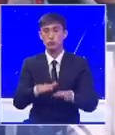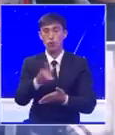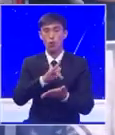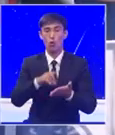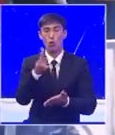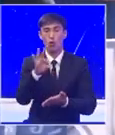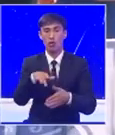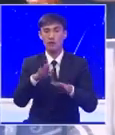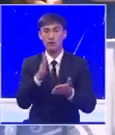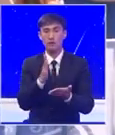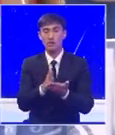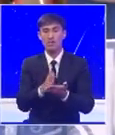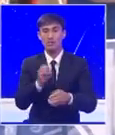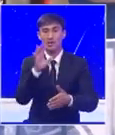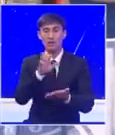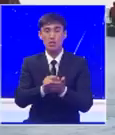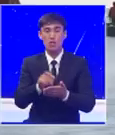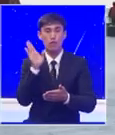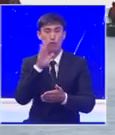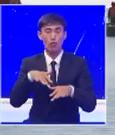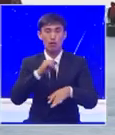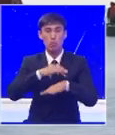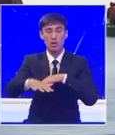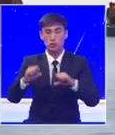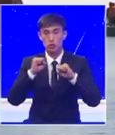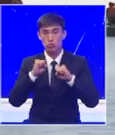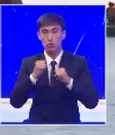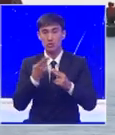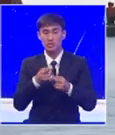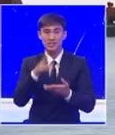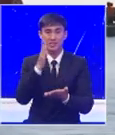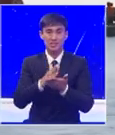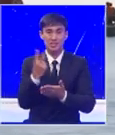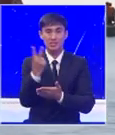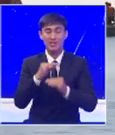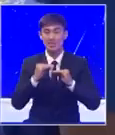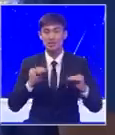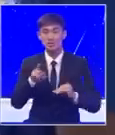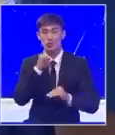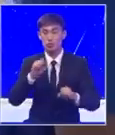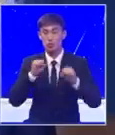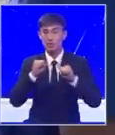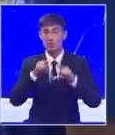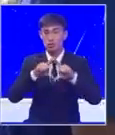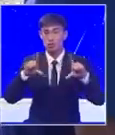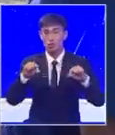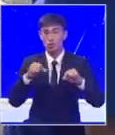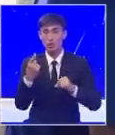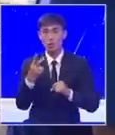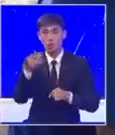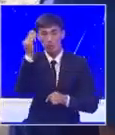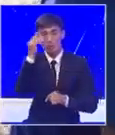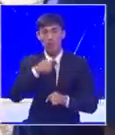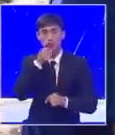города Конаев располагает занятием водными и пляжными видами спорта. К тому же здесь имеются и две детско-юношеские спортивные школы. Однако, по